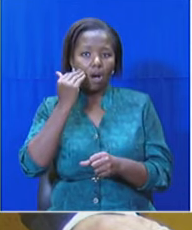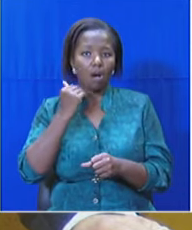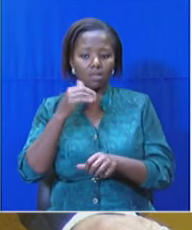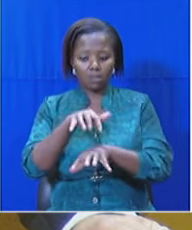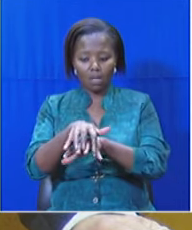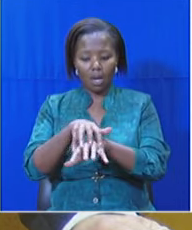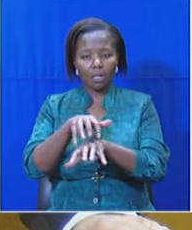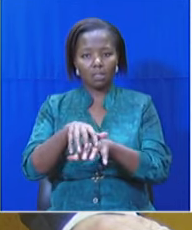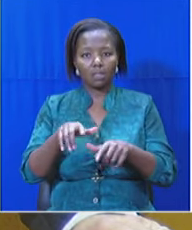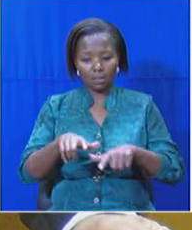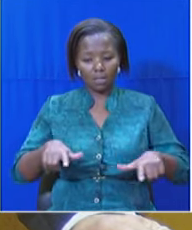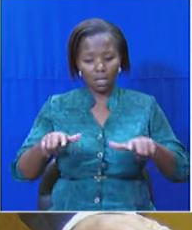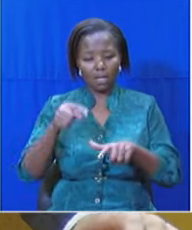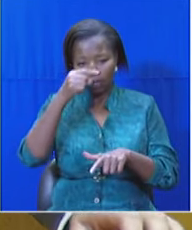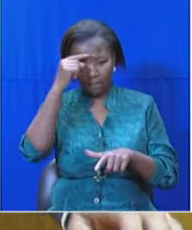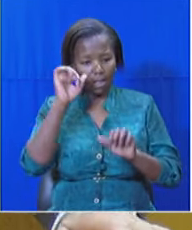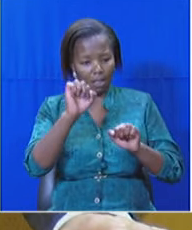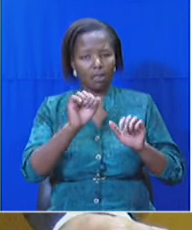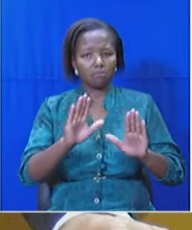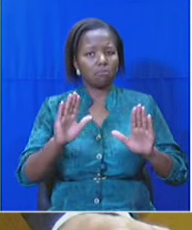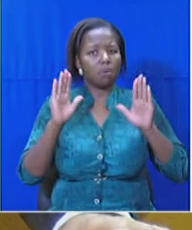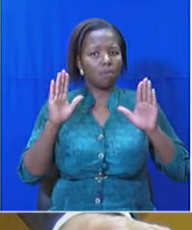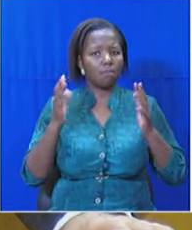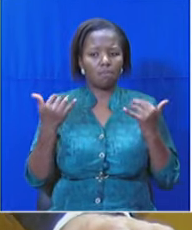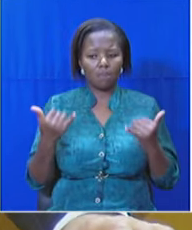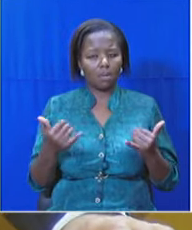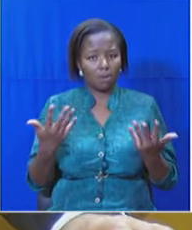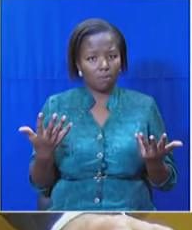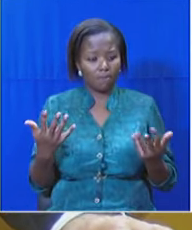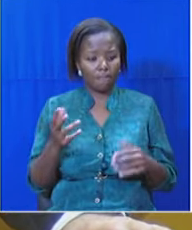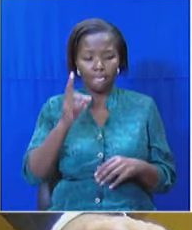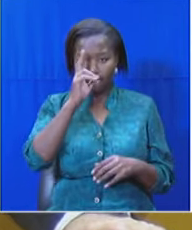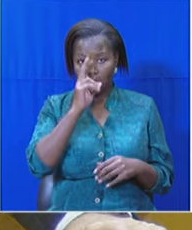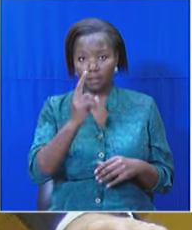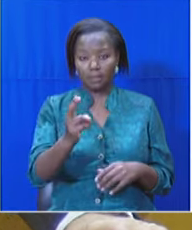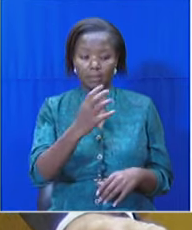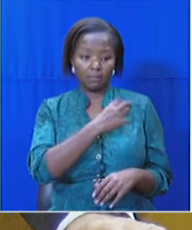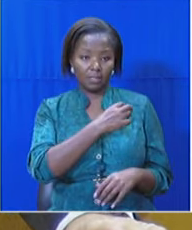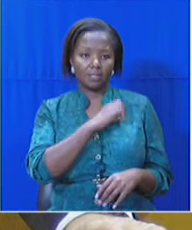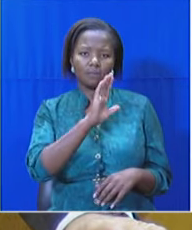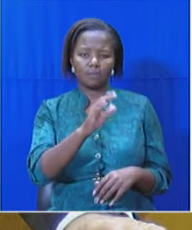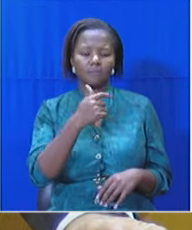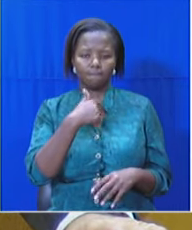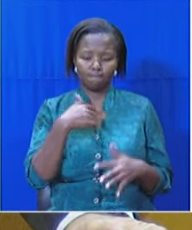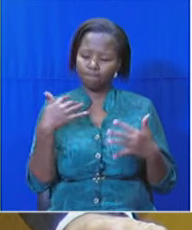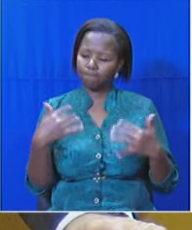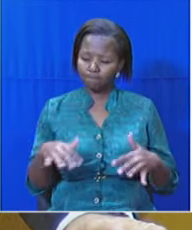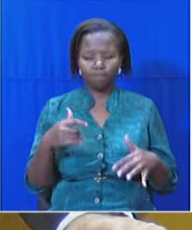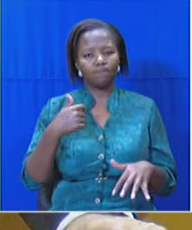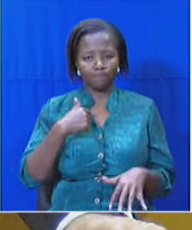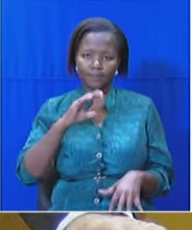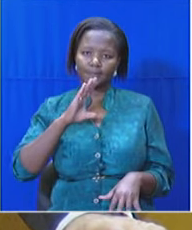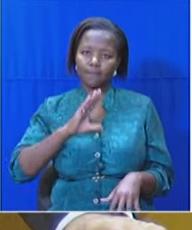nou afstand gedoen daarvoor. Agbare minister, ek is werklik teleurgesteld in u, want